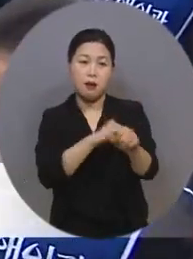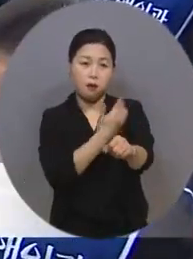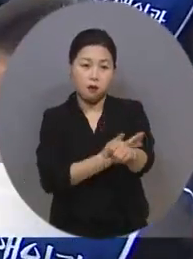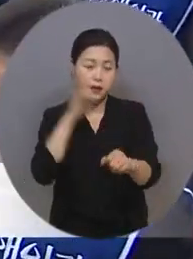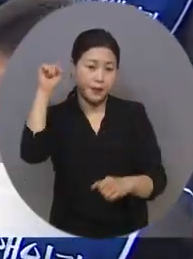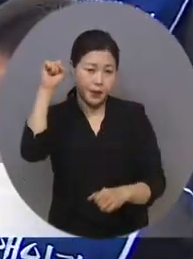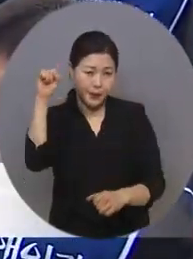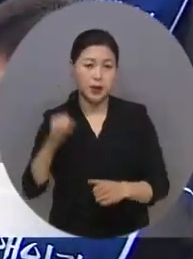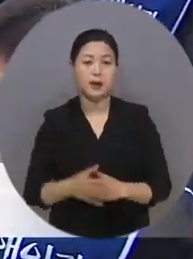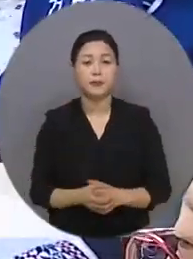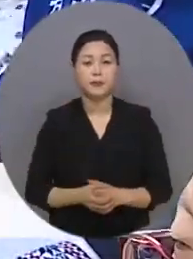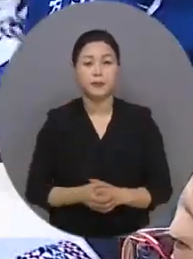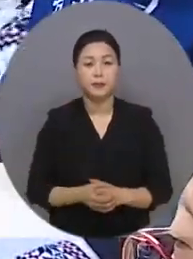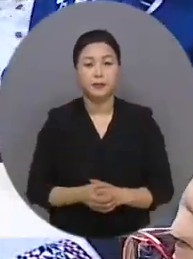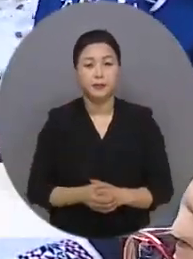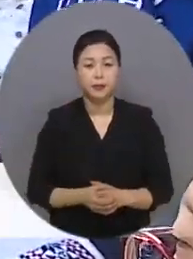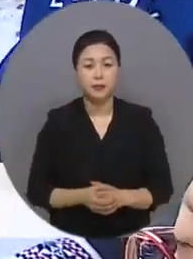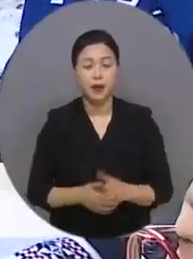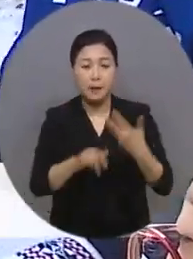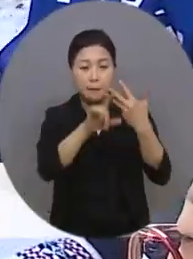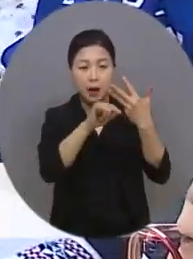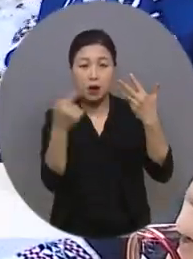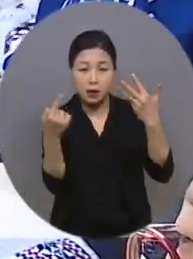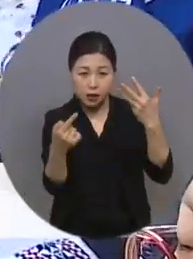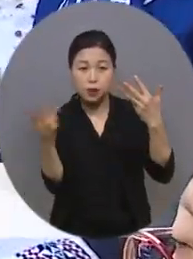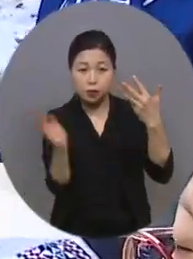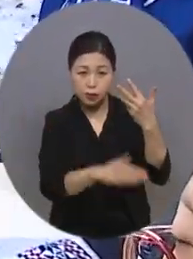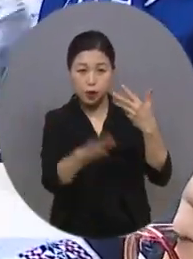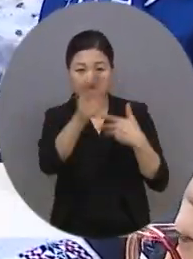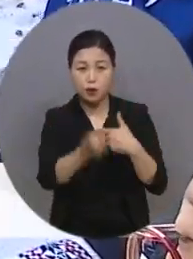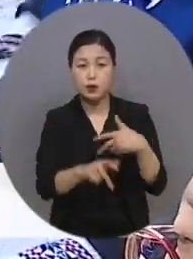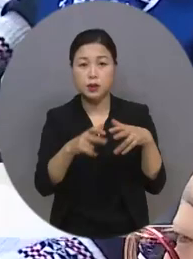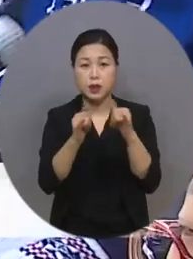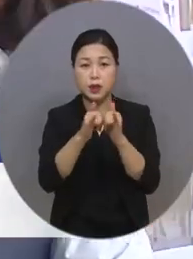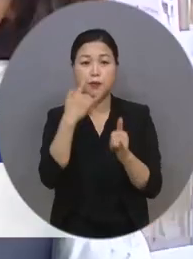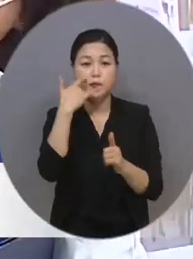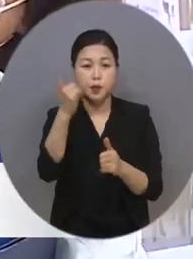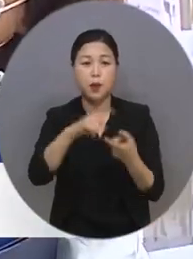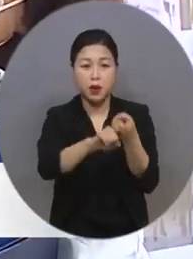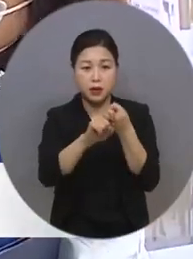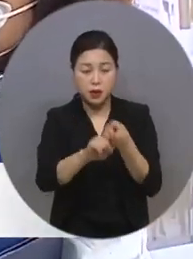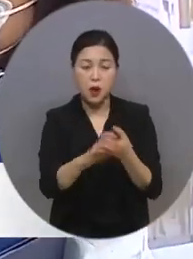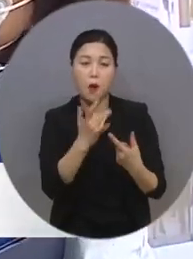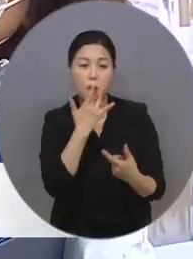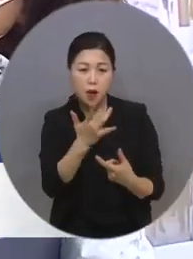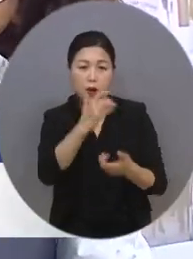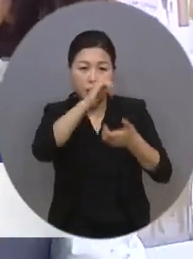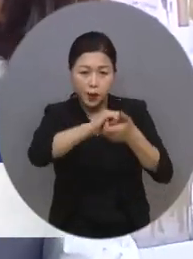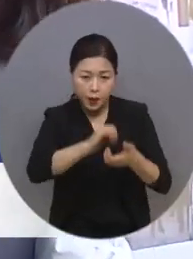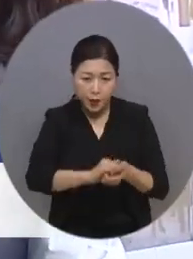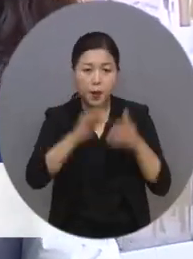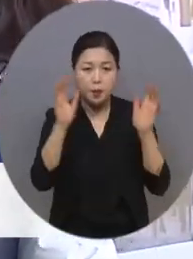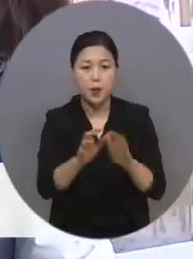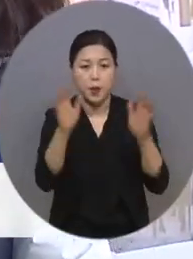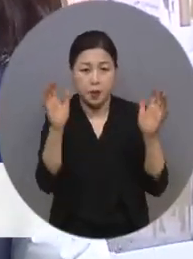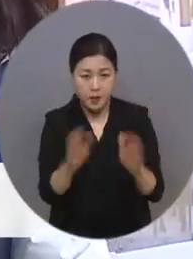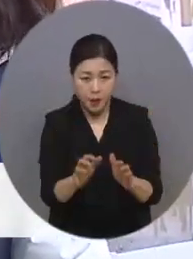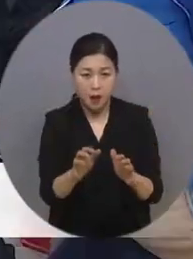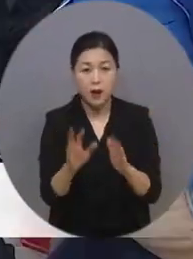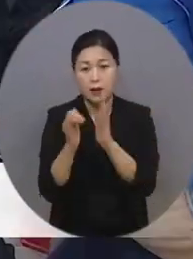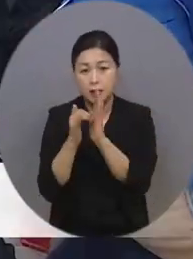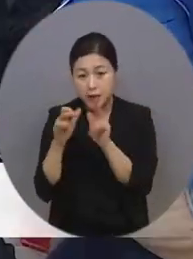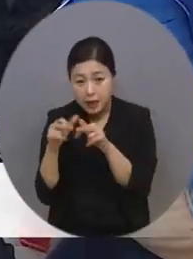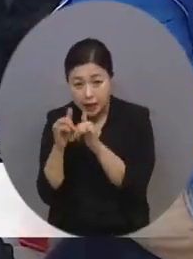촉구하는 자리입니다. 지난 8월 1일부터 전국 장애인 부모연대는 매주 화요일마다 집회를 열고